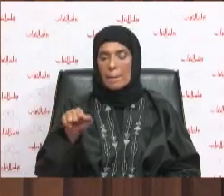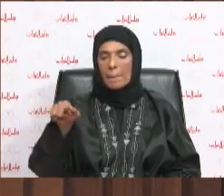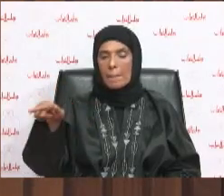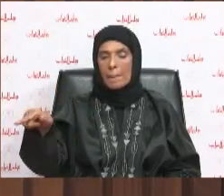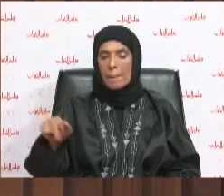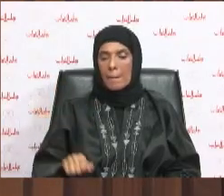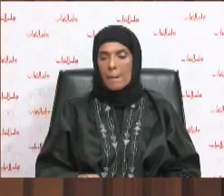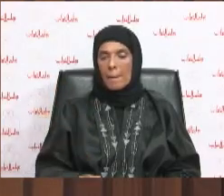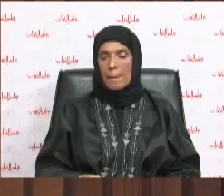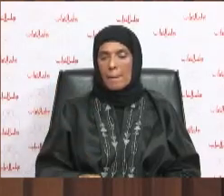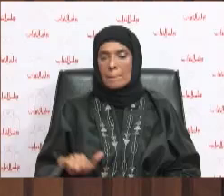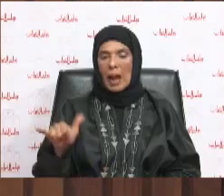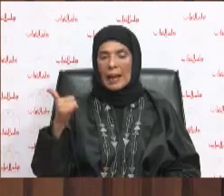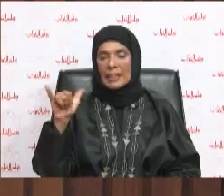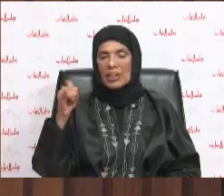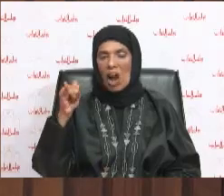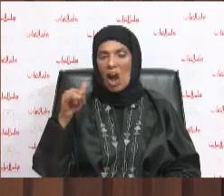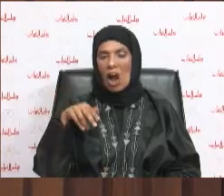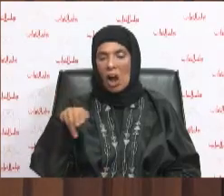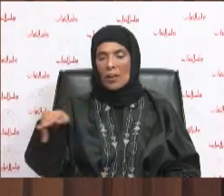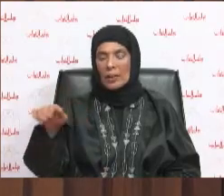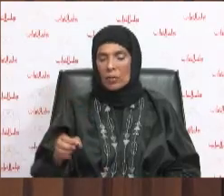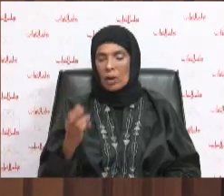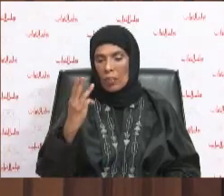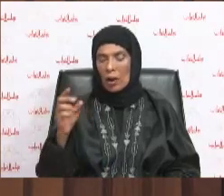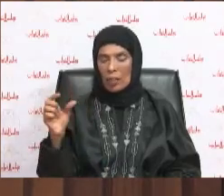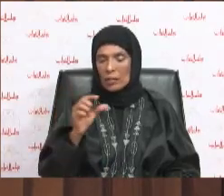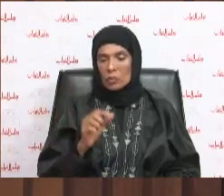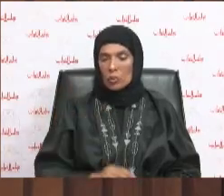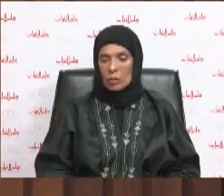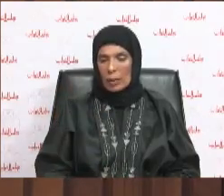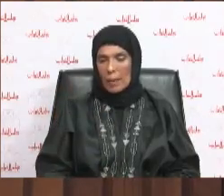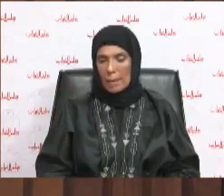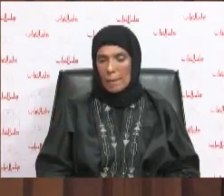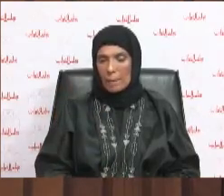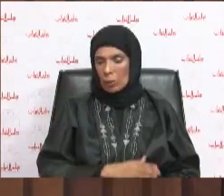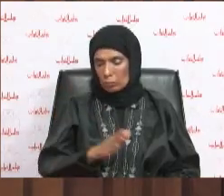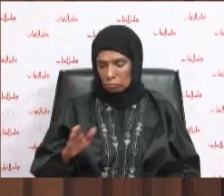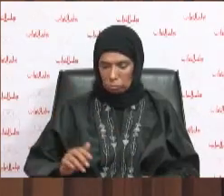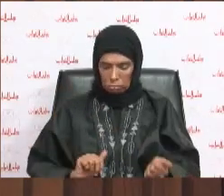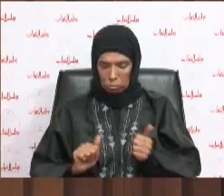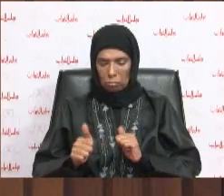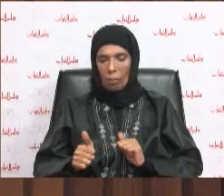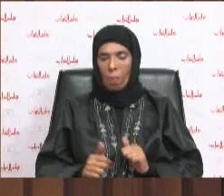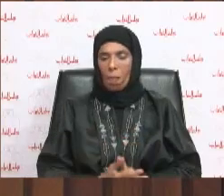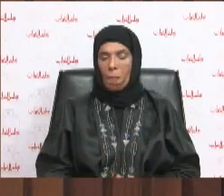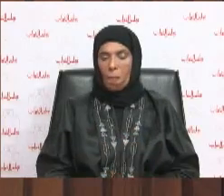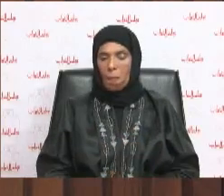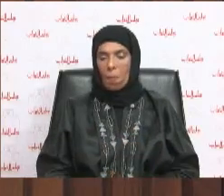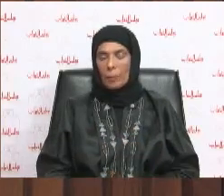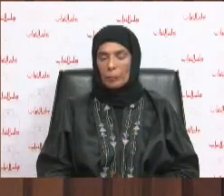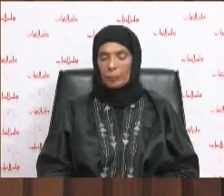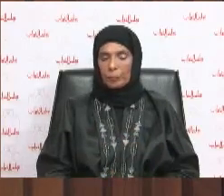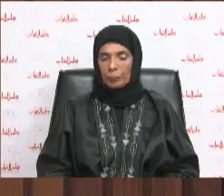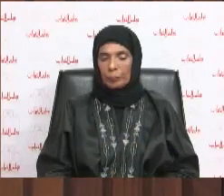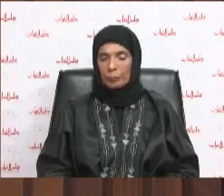والأسواق، رسوم المتاجر والأسواق الغذائية لمدة 3 شهور. وهذه كلها المبادرات طبعا كان